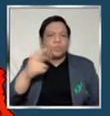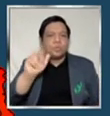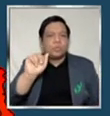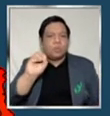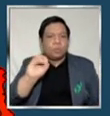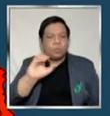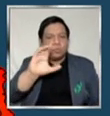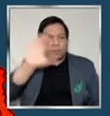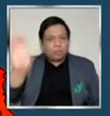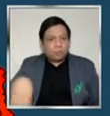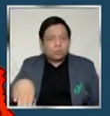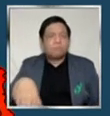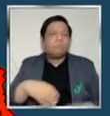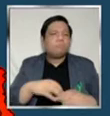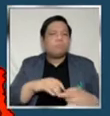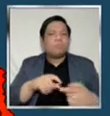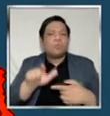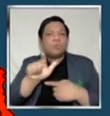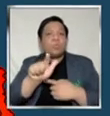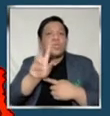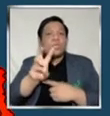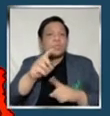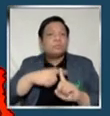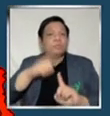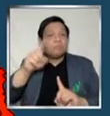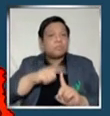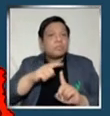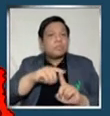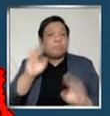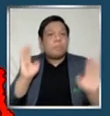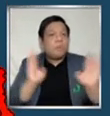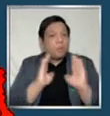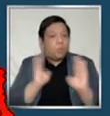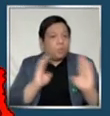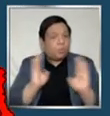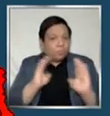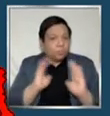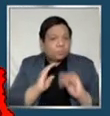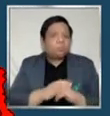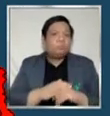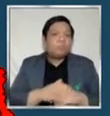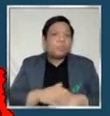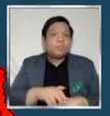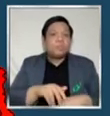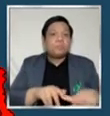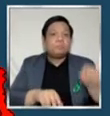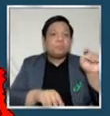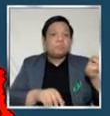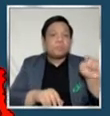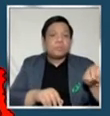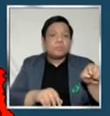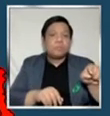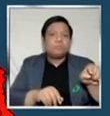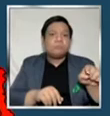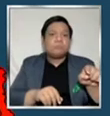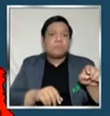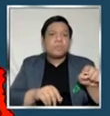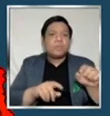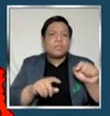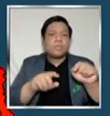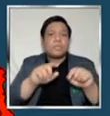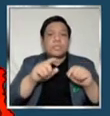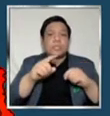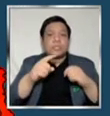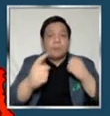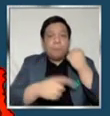degrees Celsius ang temperatura sa Baguio City mga kapuso. 38 degrees Celsius sa Suig, Zambales at 36